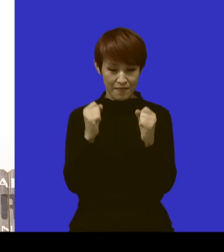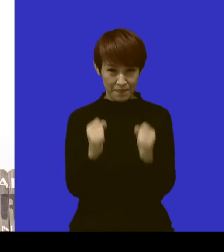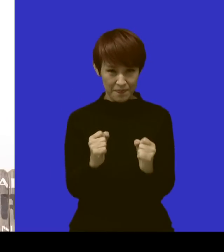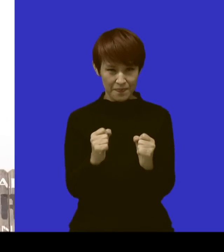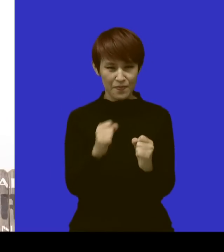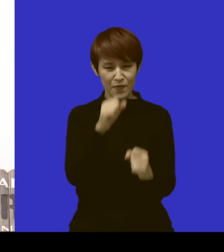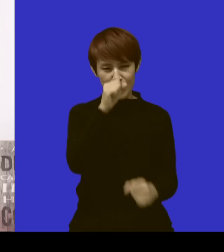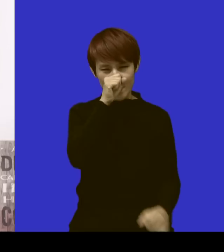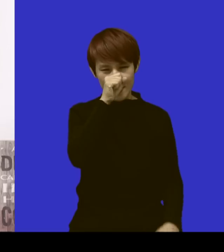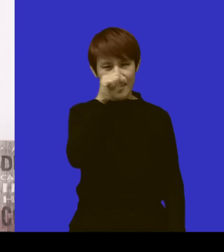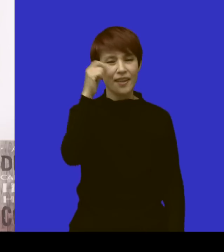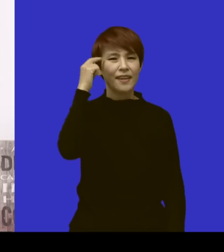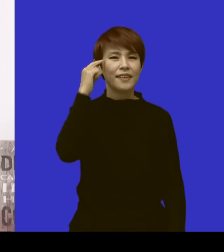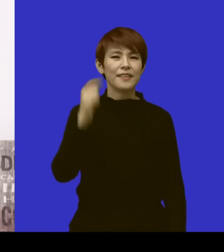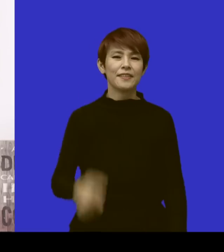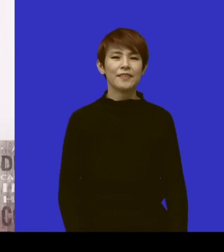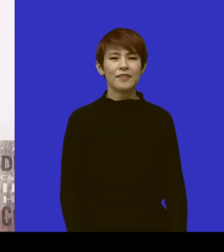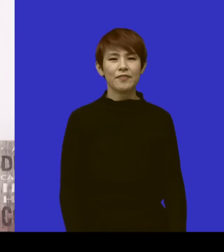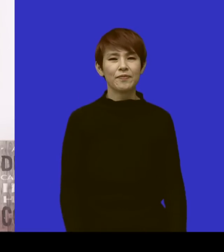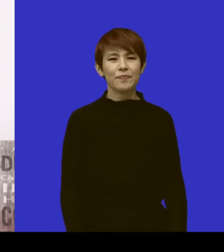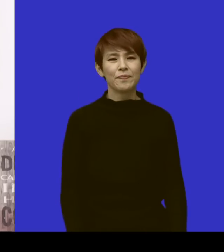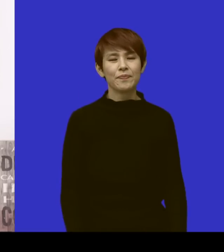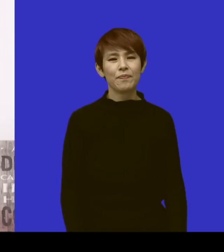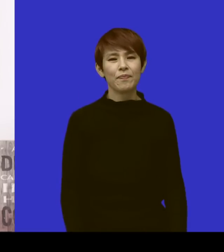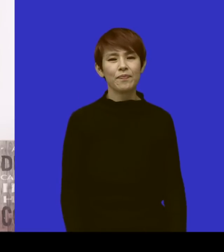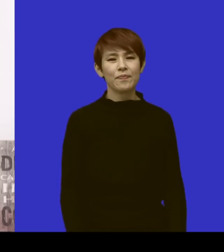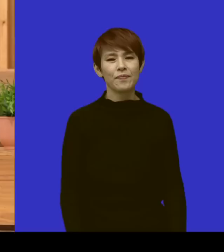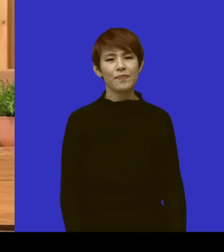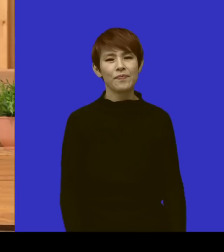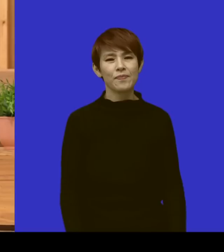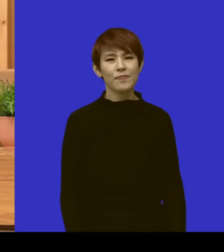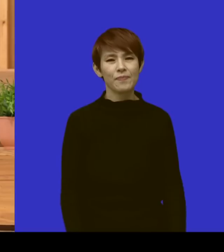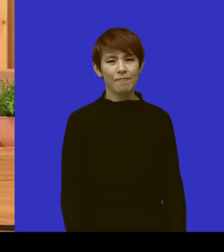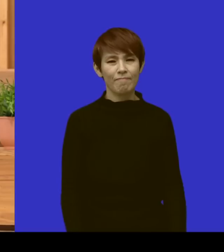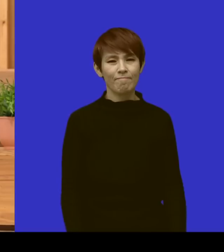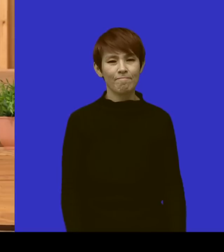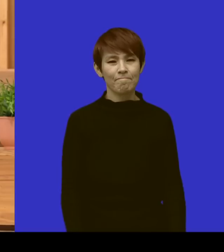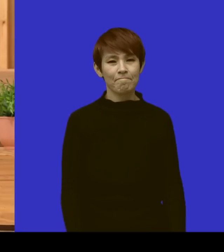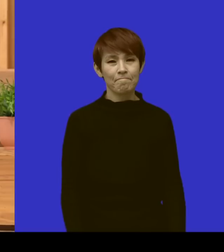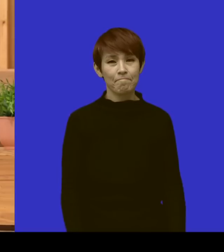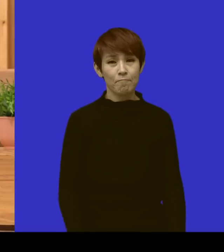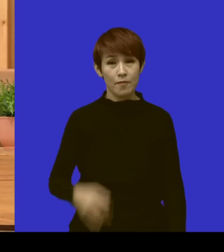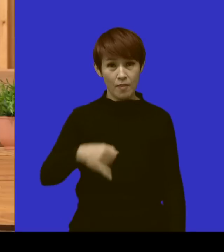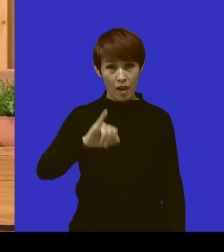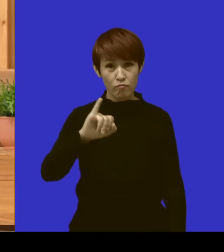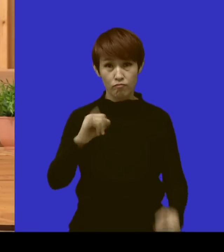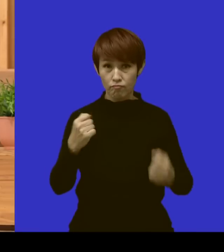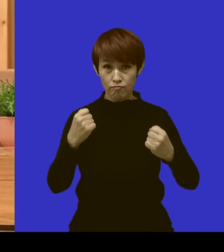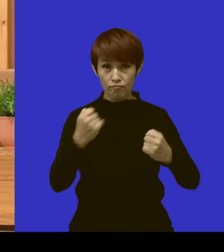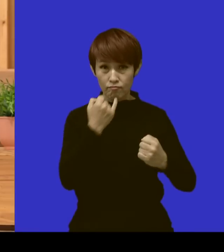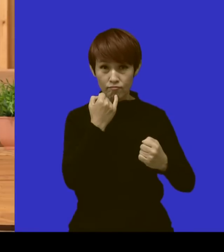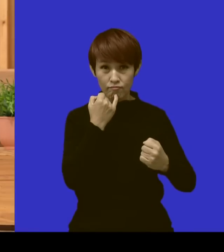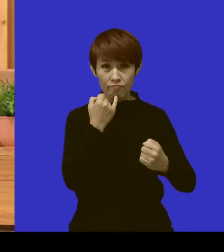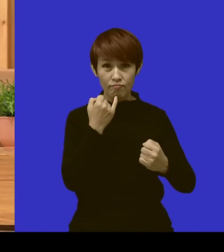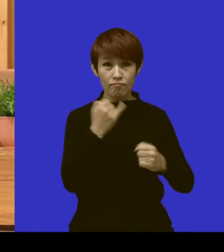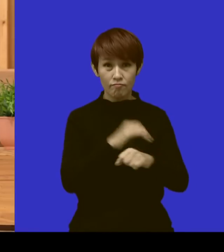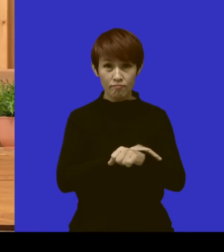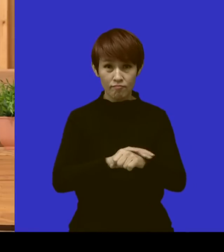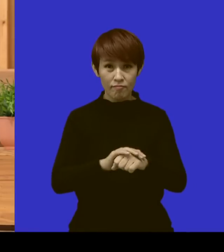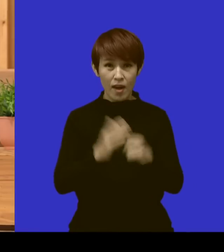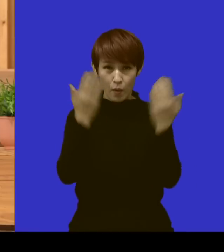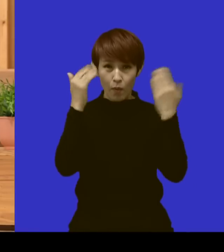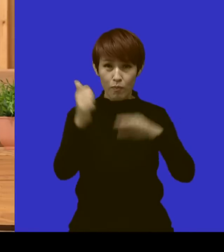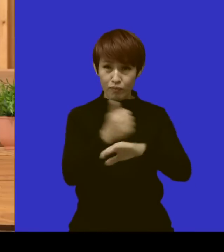길이었으면 좋겠다. 그런 바람이 있는 것 같아요. 네. 이제 예지는 건강해진 거죠? 좀 좋아지고 네. 학교